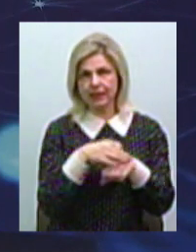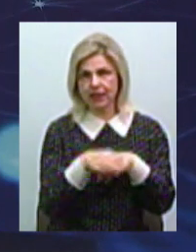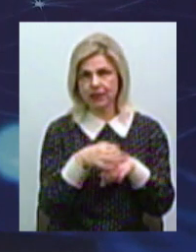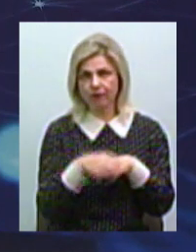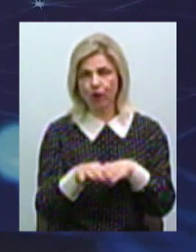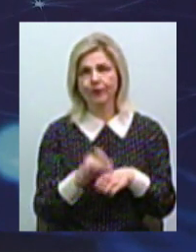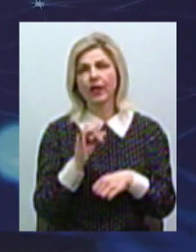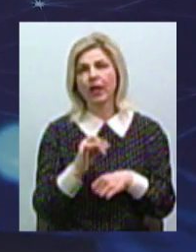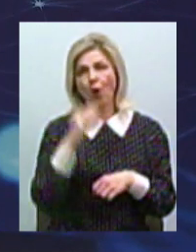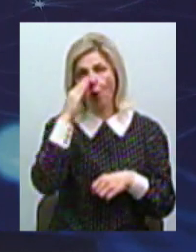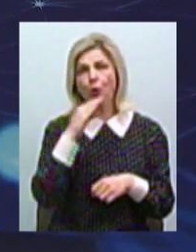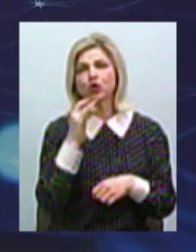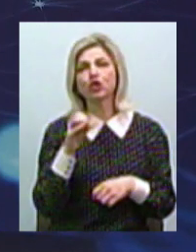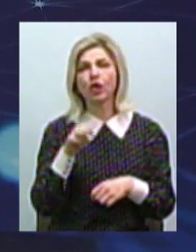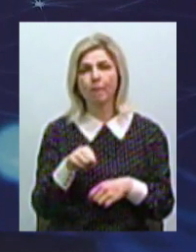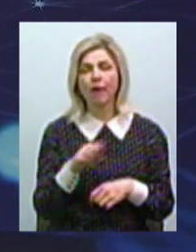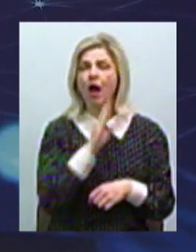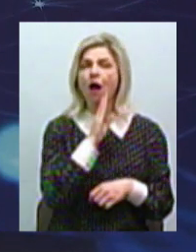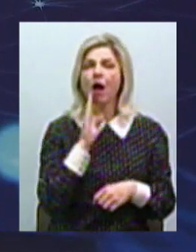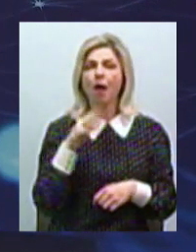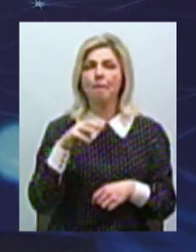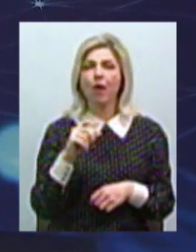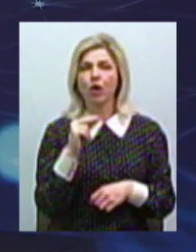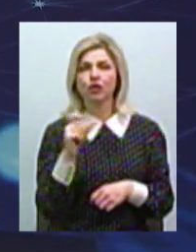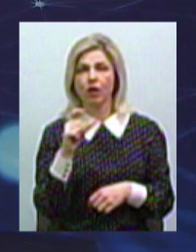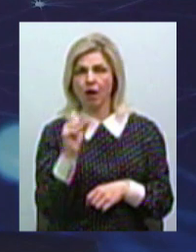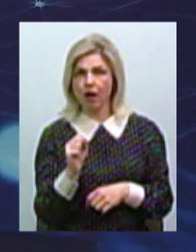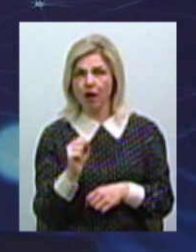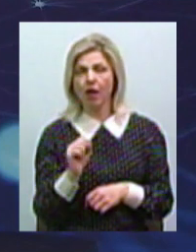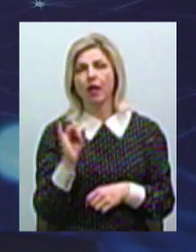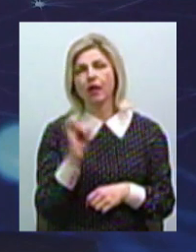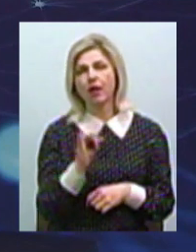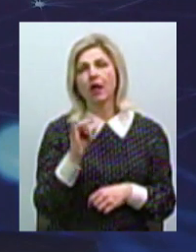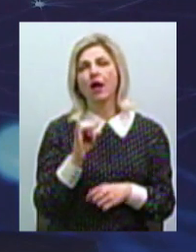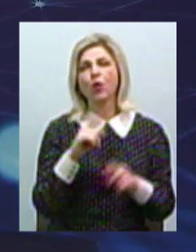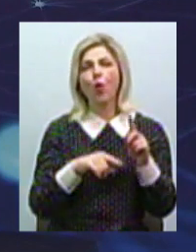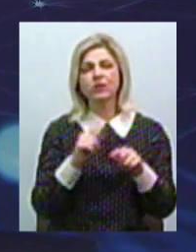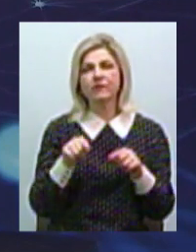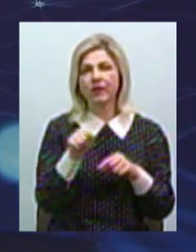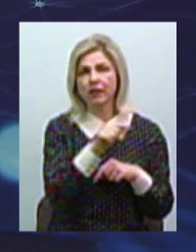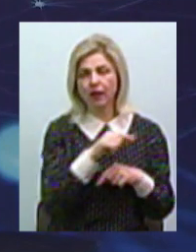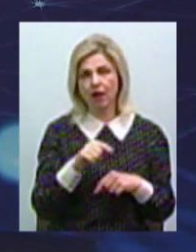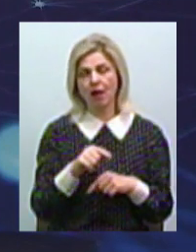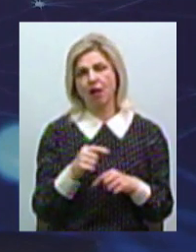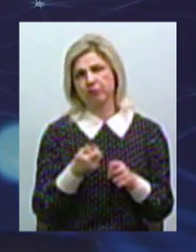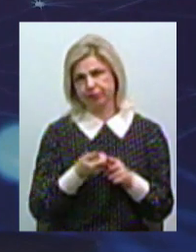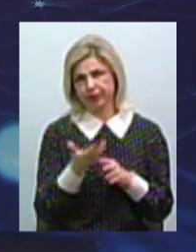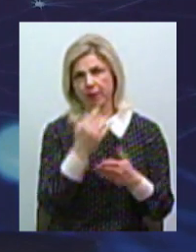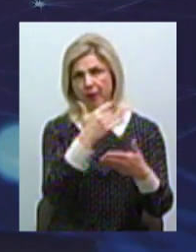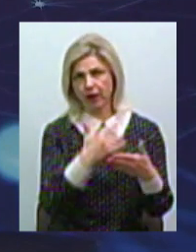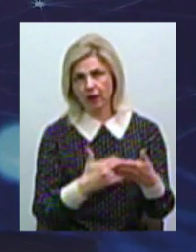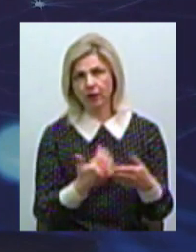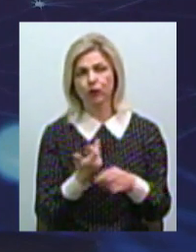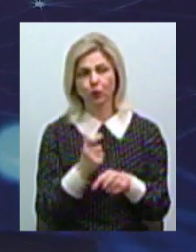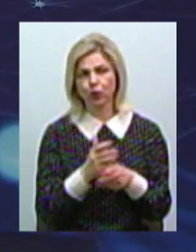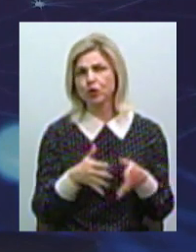звичайно, відчим і мачуха, і пачері, це пачерка, тобто цей перелік, він є